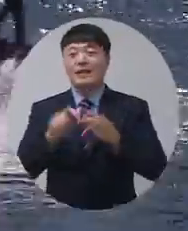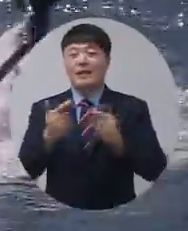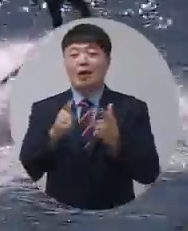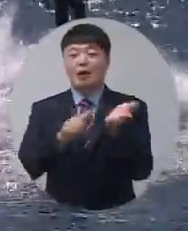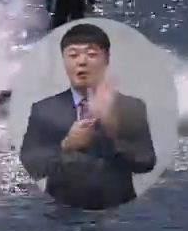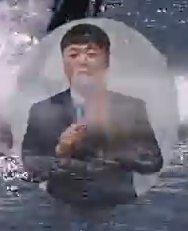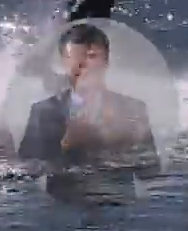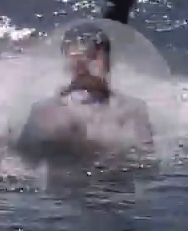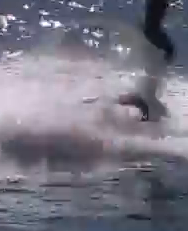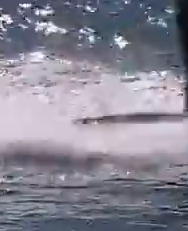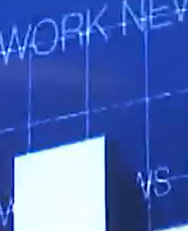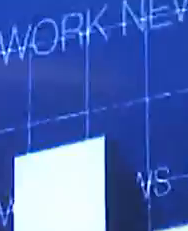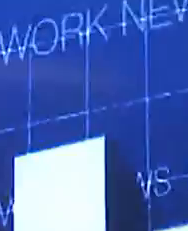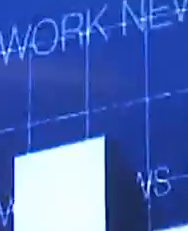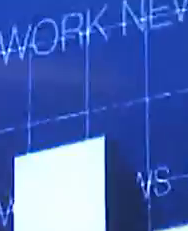밝혔습니다.